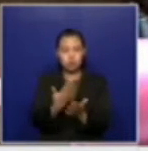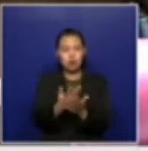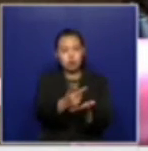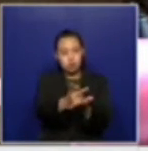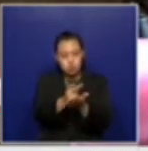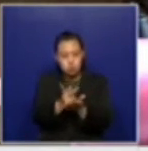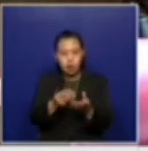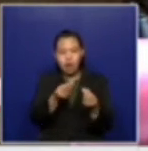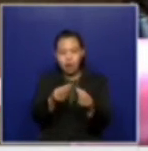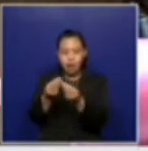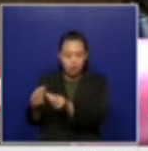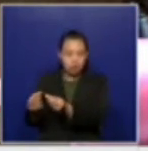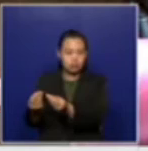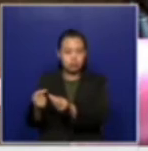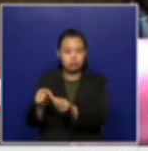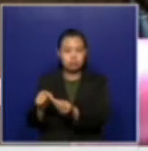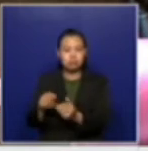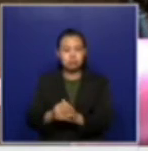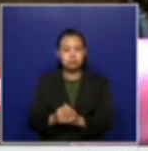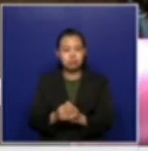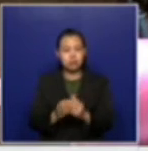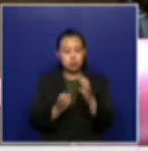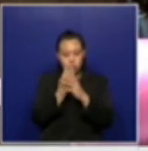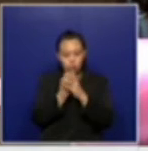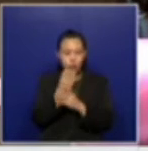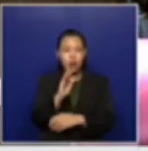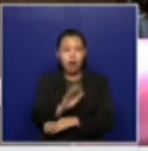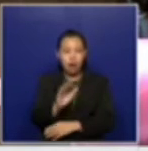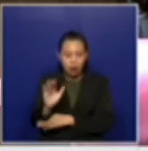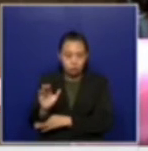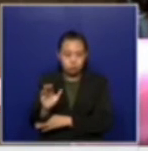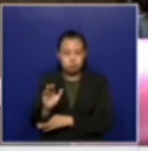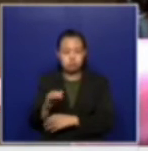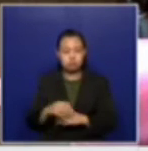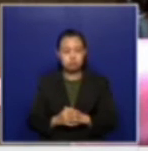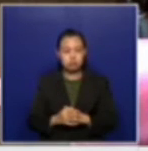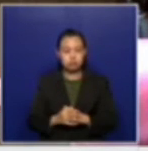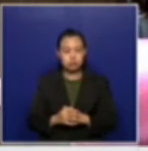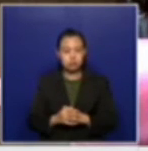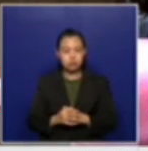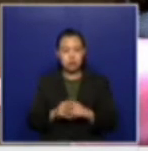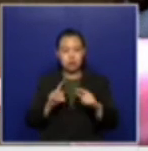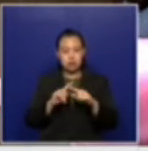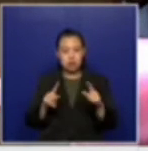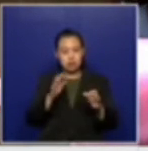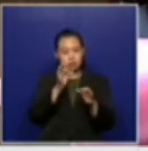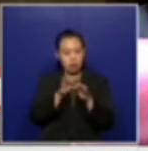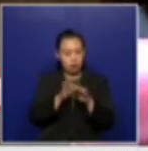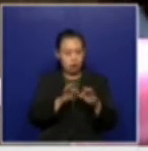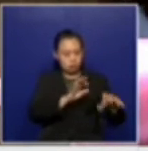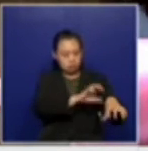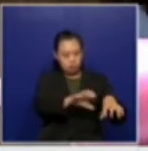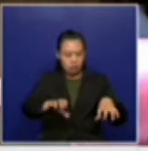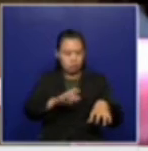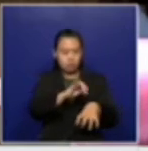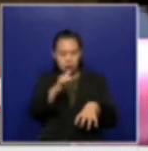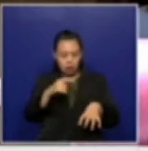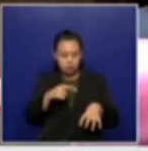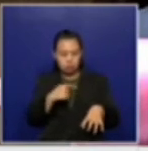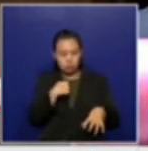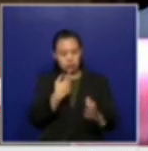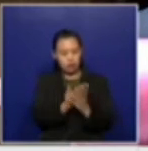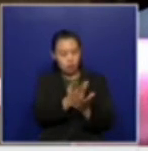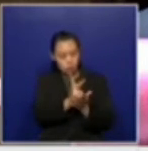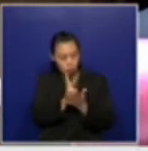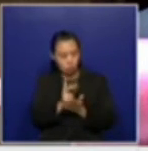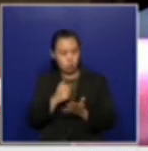าคารออมสินและสถาบันการเงินเฉพาะกิจหรือสถาบันการเงินบางแห่งนั้นแม้จะไม่คิดค่าธรรมเนียมอย่างที่ธนาคารแห่งประเทศไทย